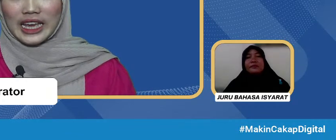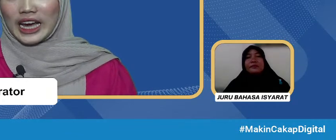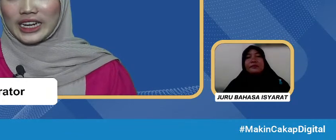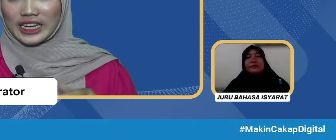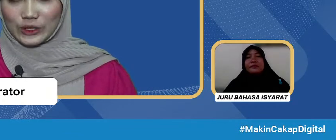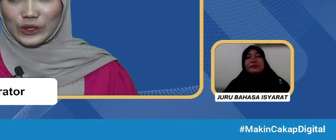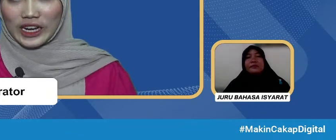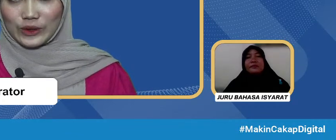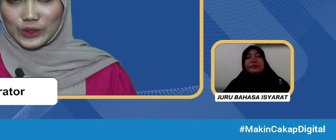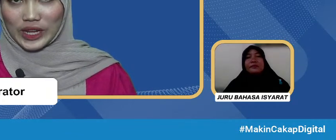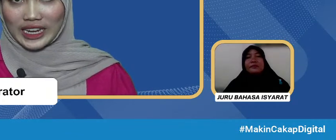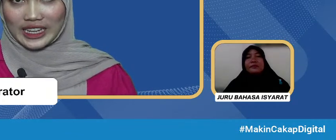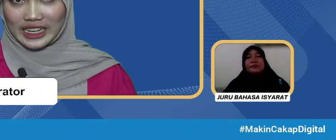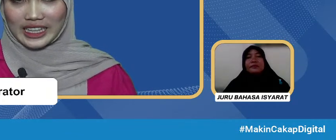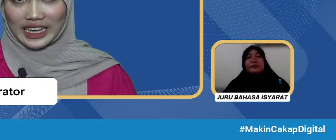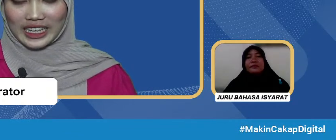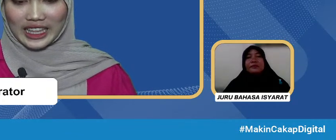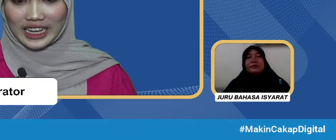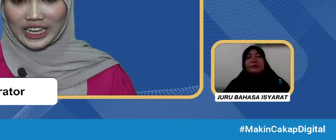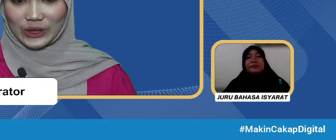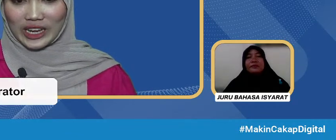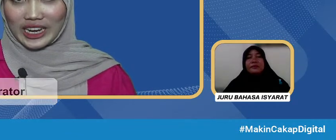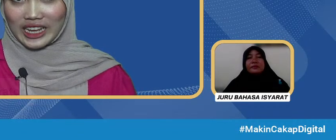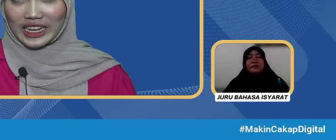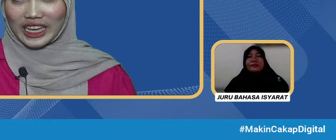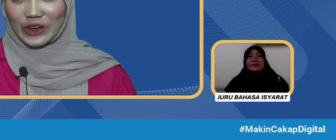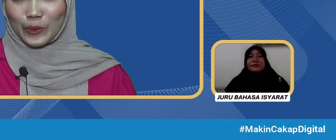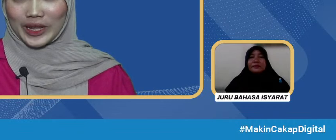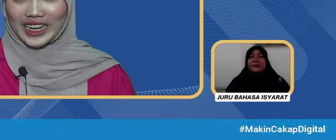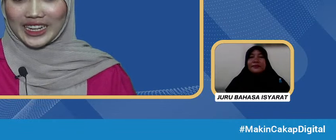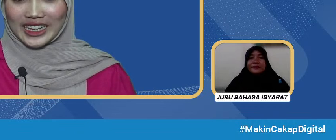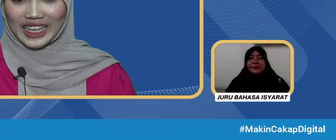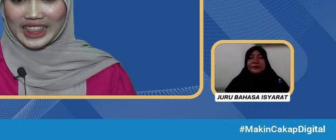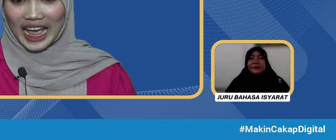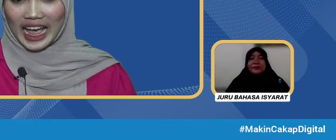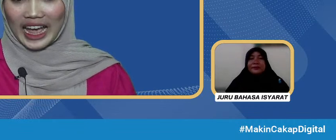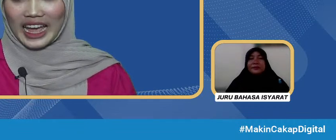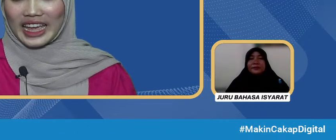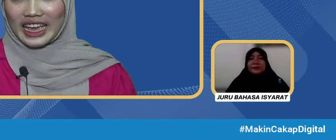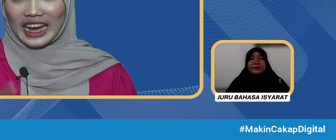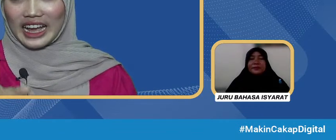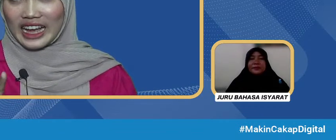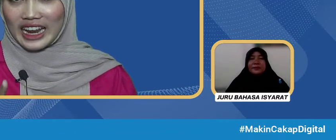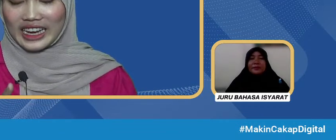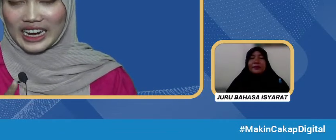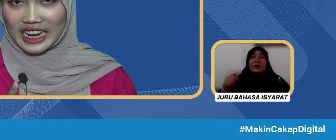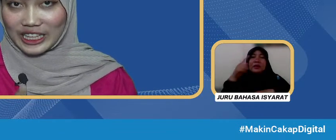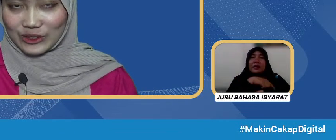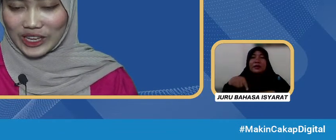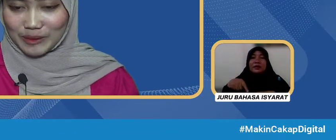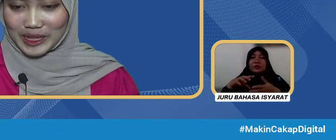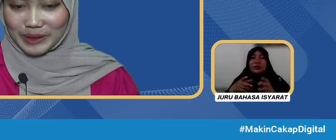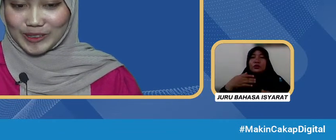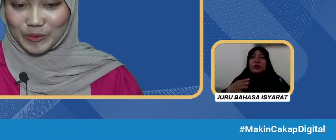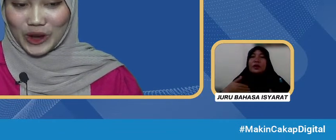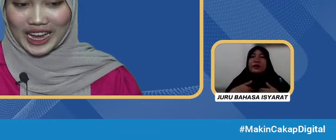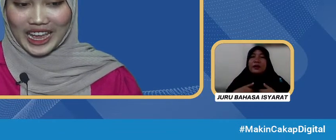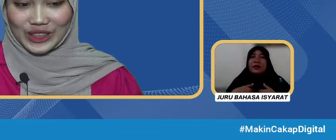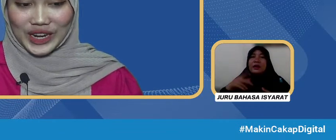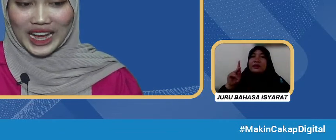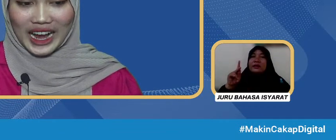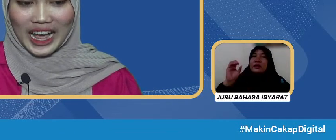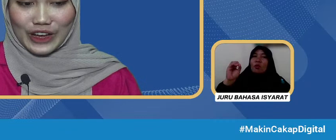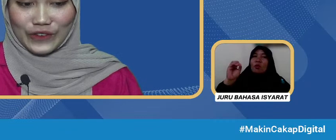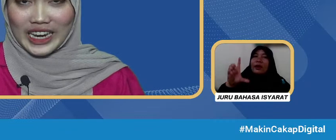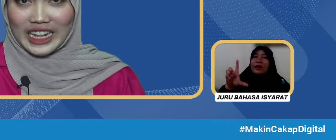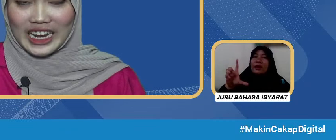banget, hari ini juga sudah hadir di tengah kita, yaitu ada key opinion leader kita. Yang gak kalah kerennya tentunya teman-teman semua, yaitu